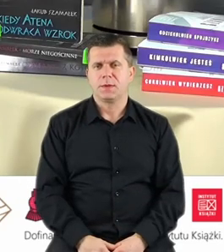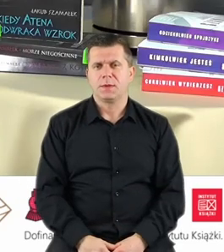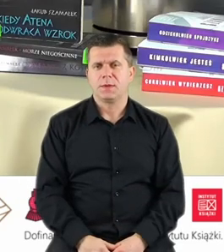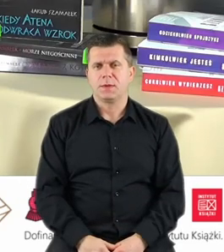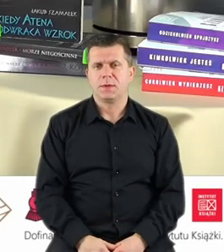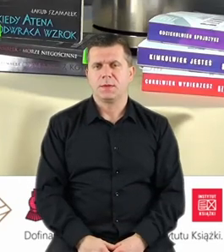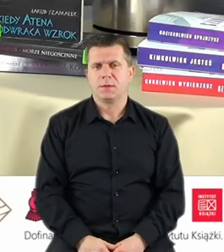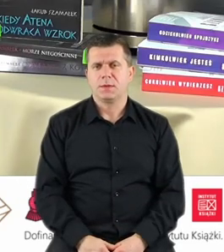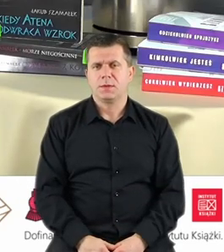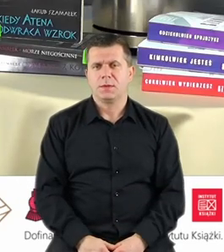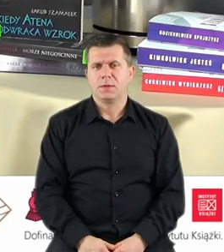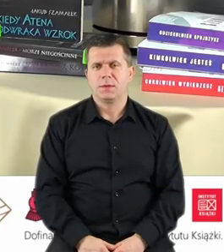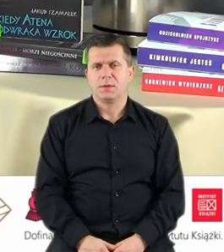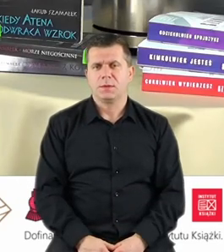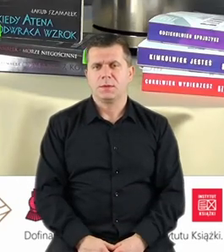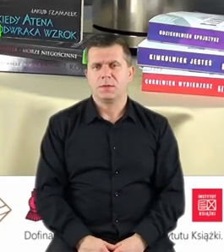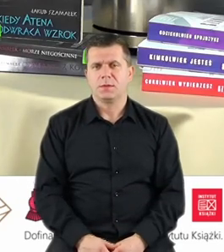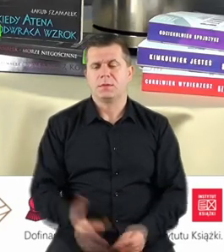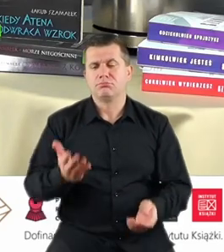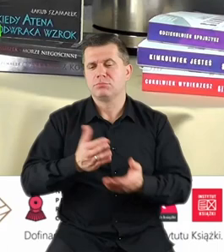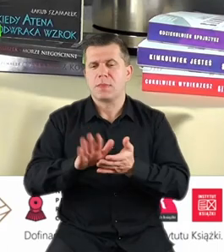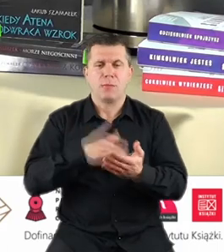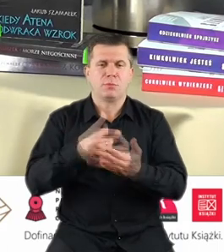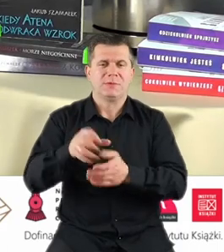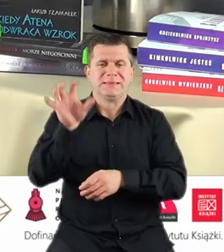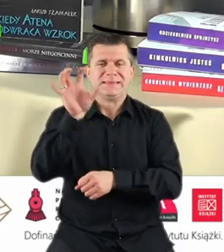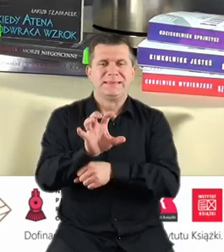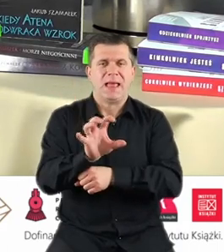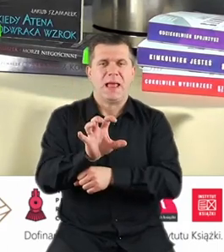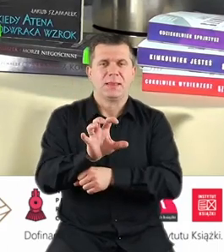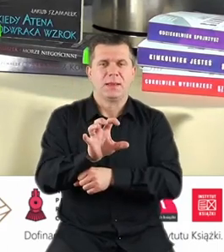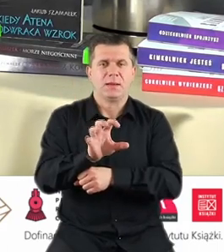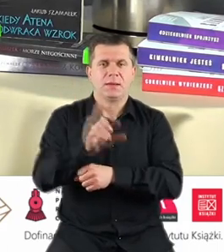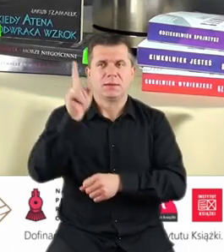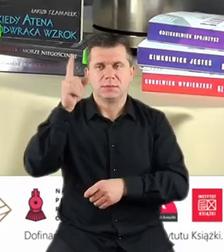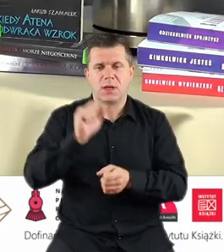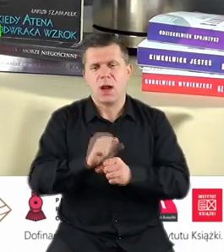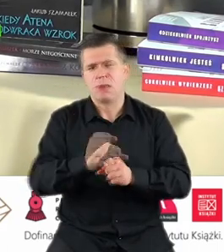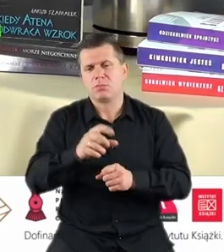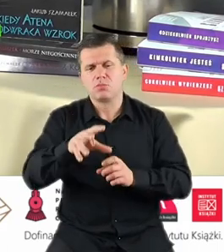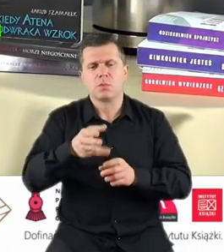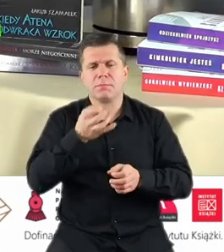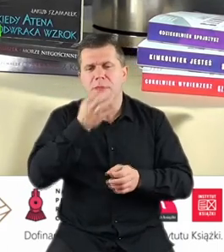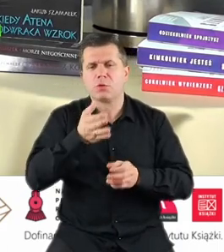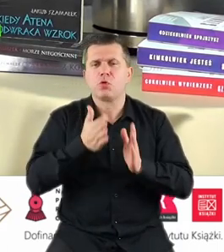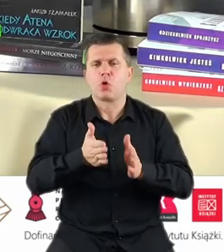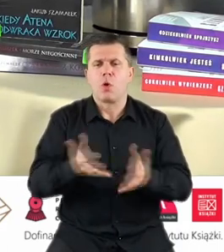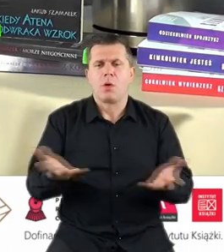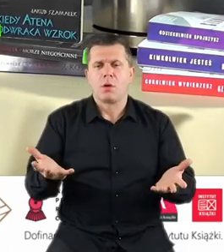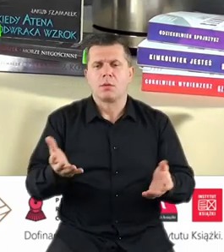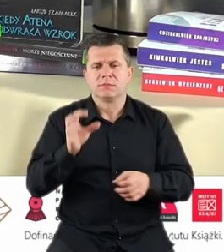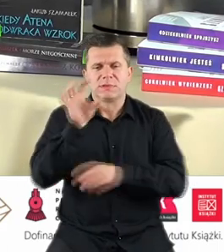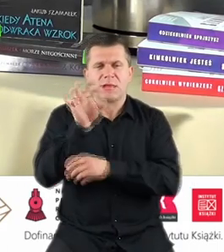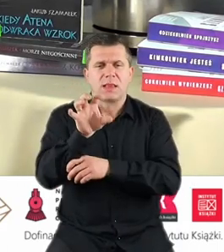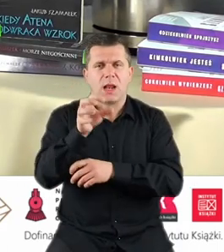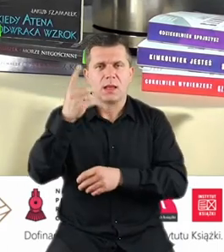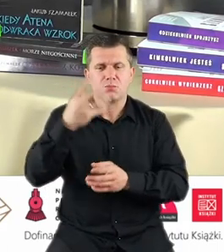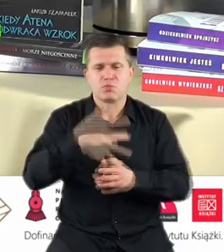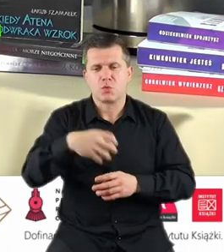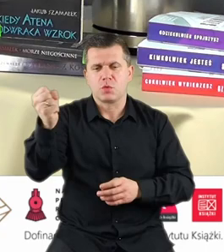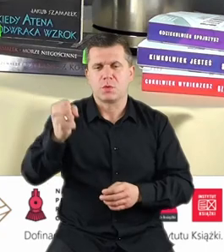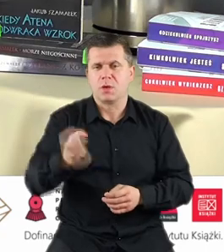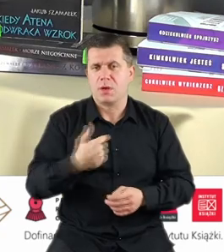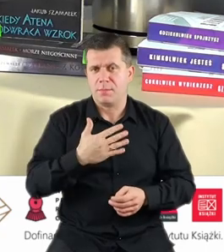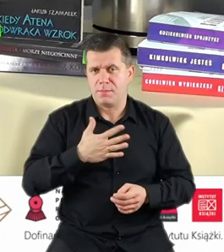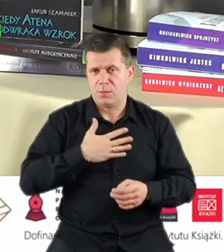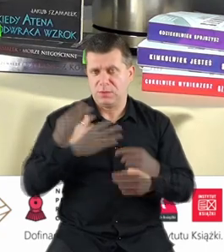za pomocą których możemy się za pośrednictwem satelity zapytać o drogę. Ja na przykład miałem